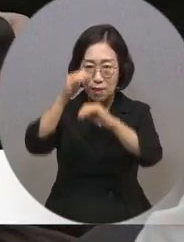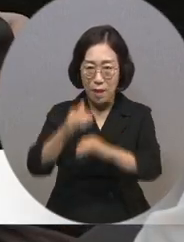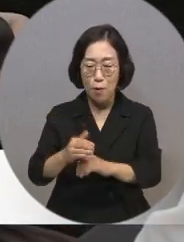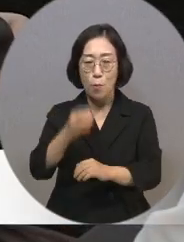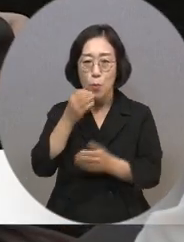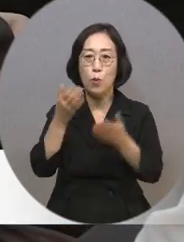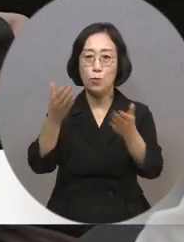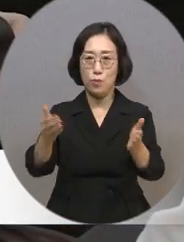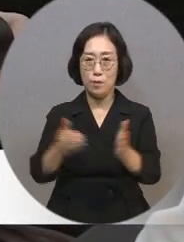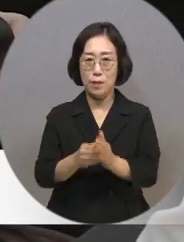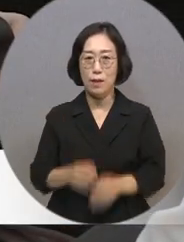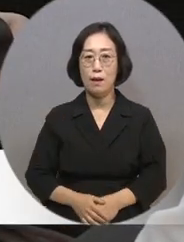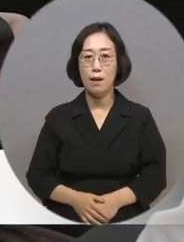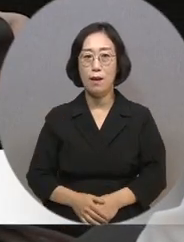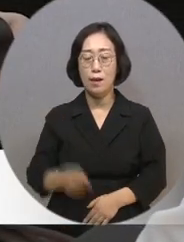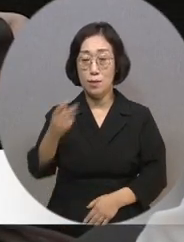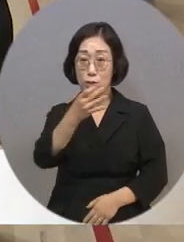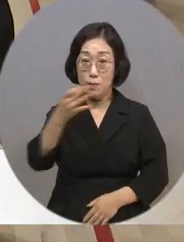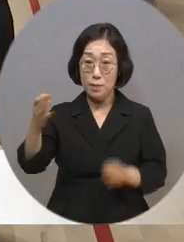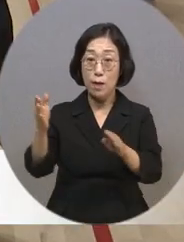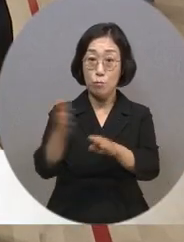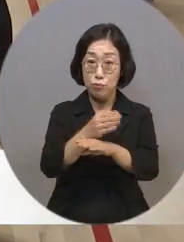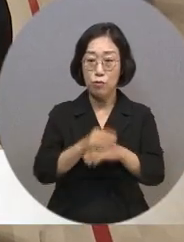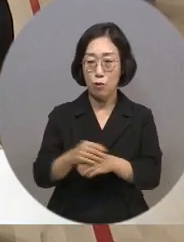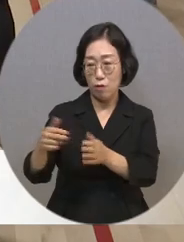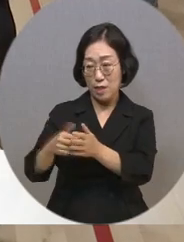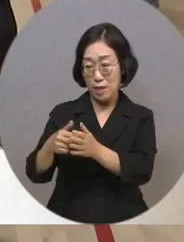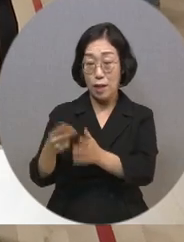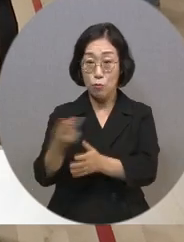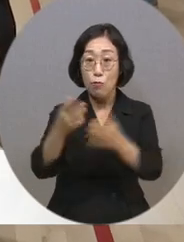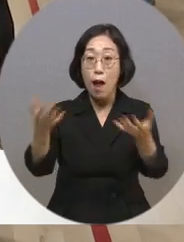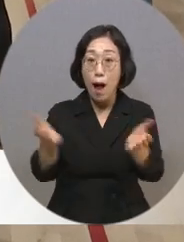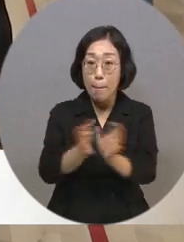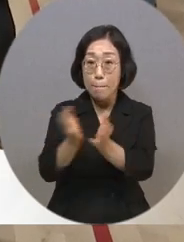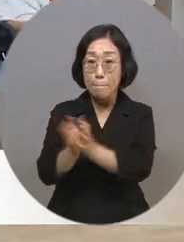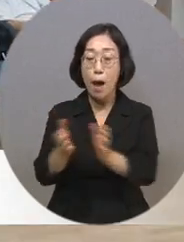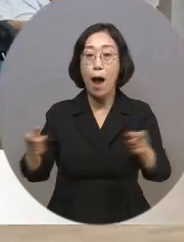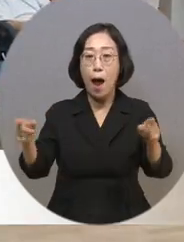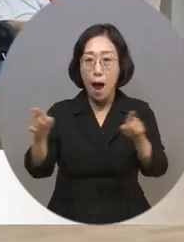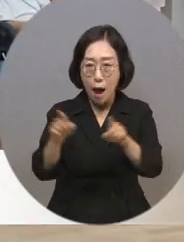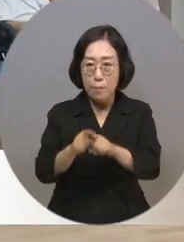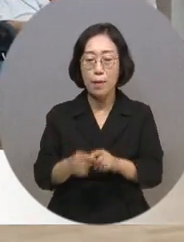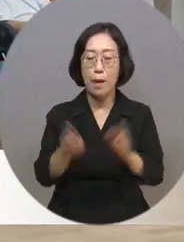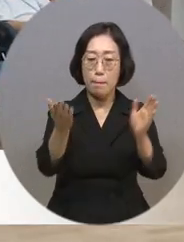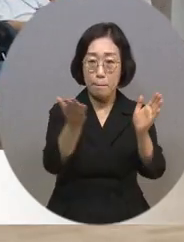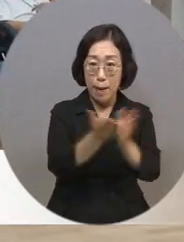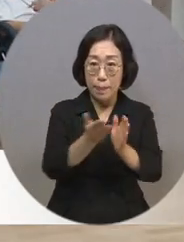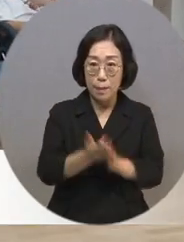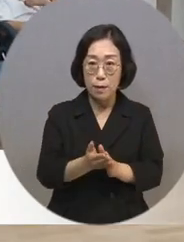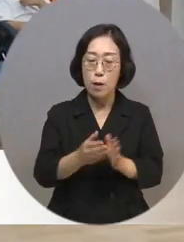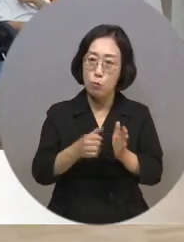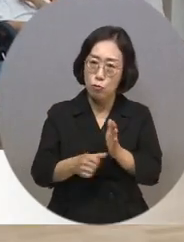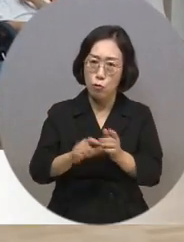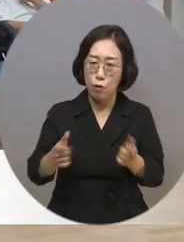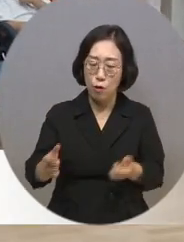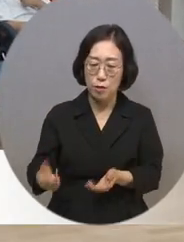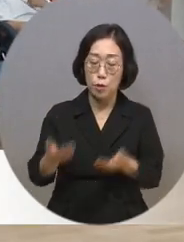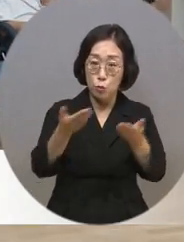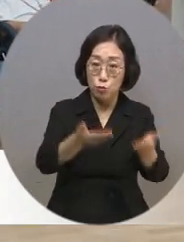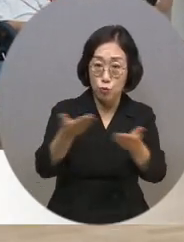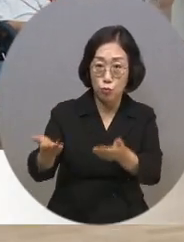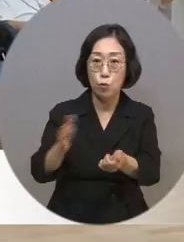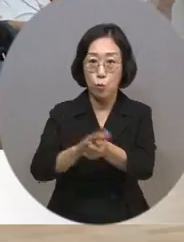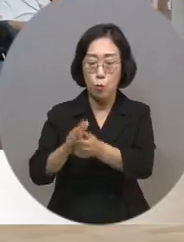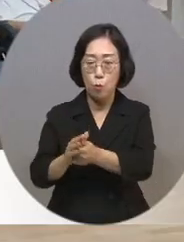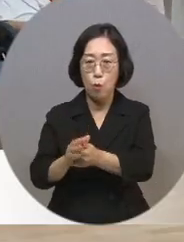2014년부터 현대모비스는 푸르메재단과 함께 장애 아동을 위한 맞추 보조기구를 지원해 이동 편의와 자세